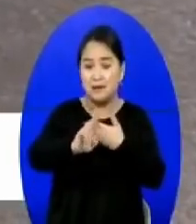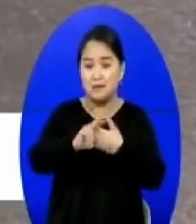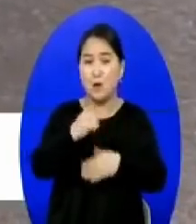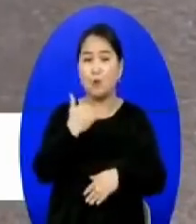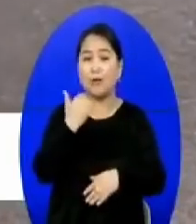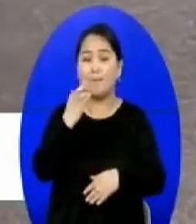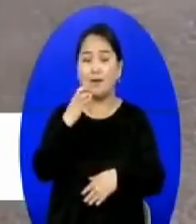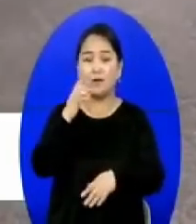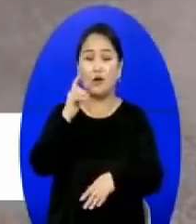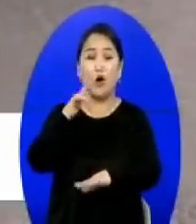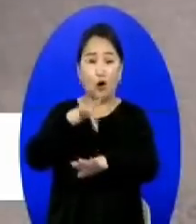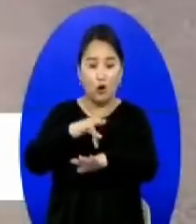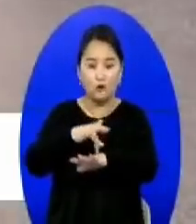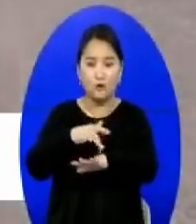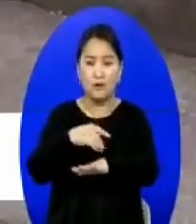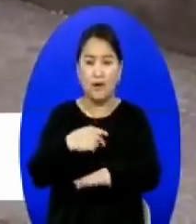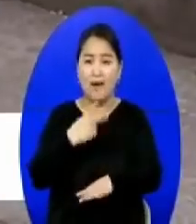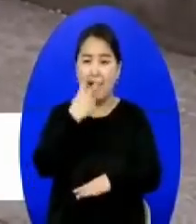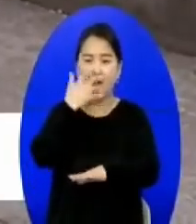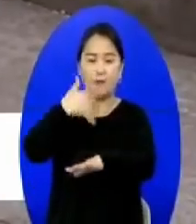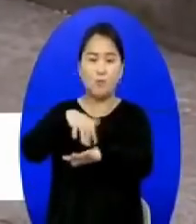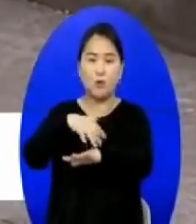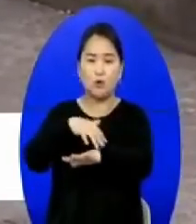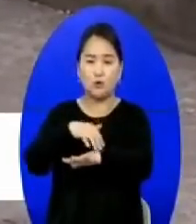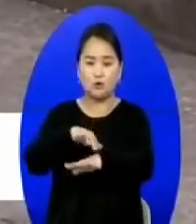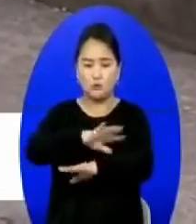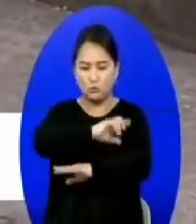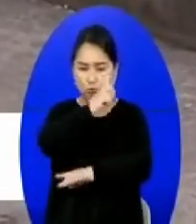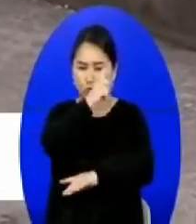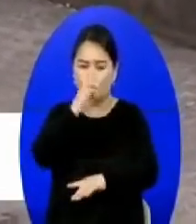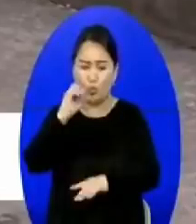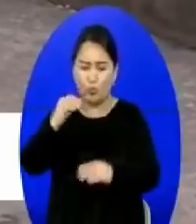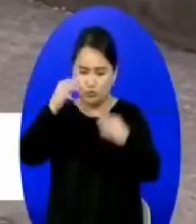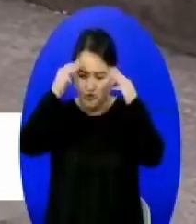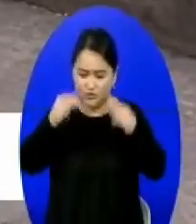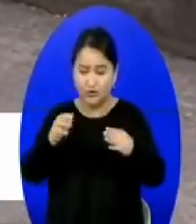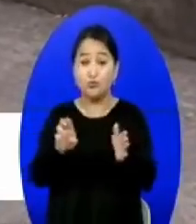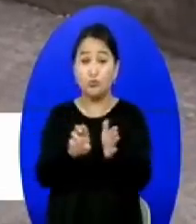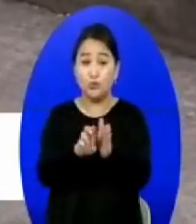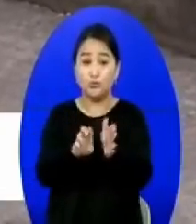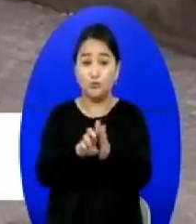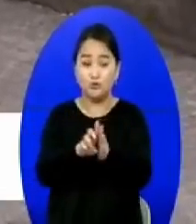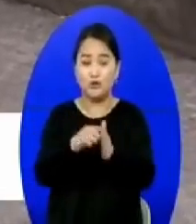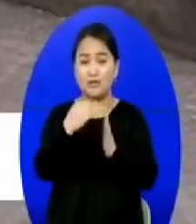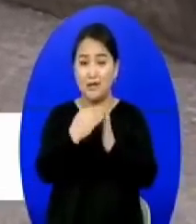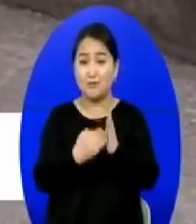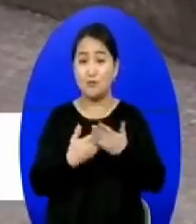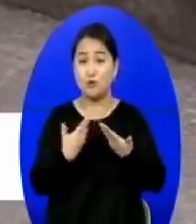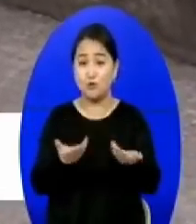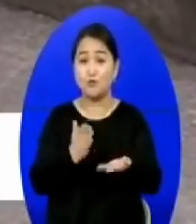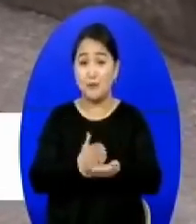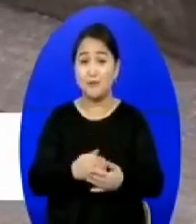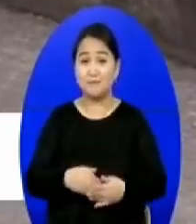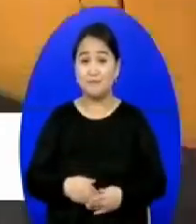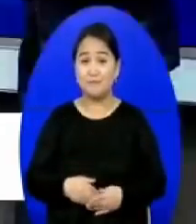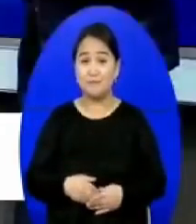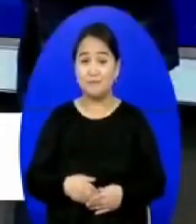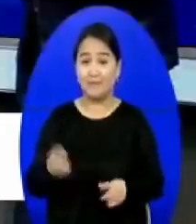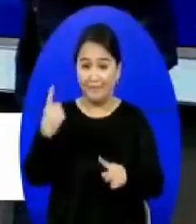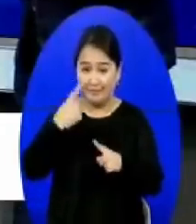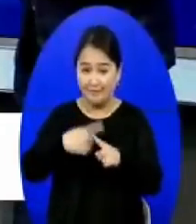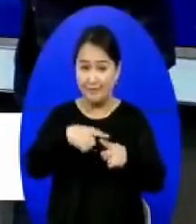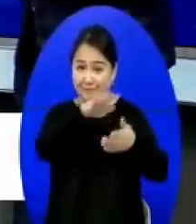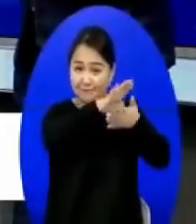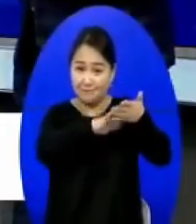агарын бүрдлээс бүрэн үдэ шийдэх энэ боломж болцоо бол байгаа маа гэдэг зүйл дээрөөс альбыг нь тайлбарлаж байна. За тухайлбал яг дахиад нэг график